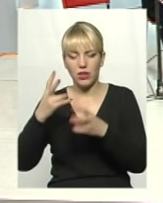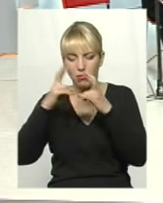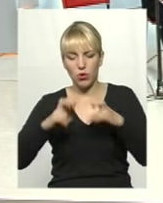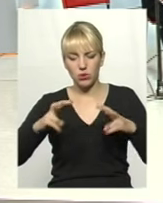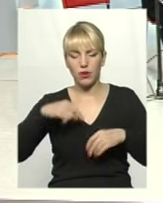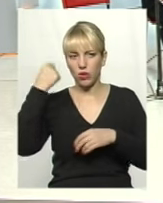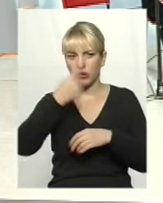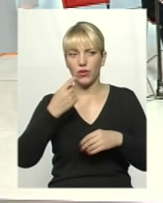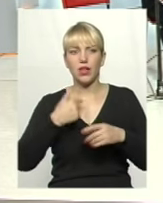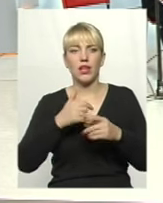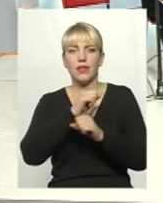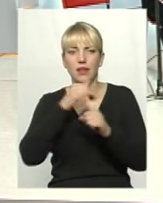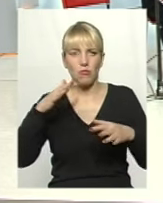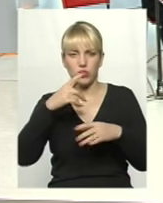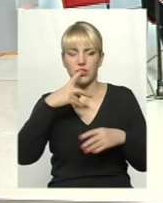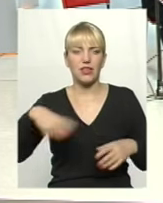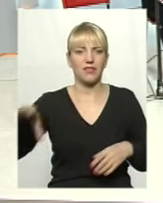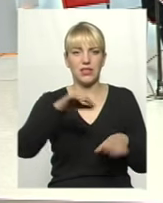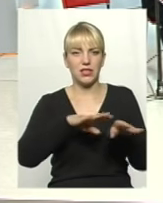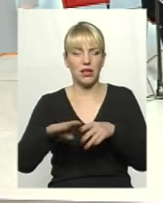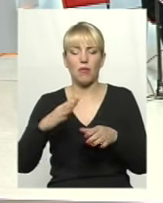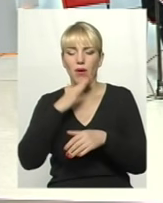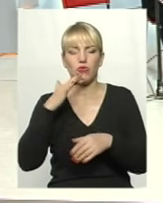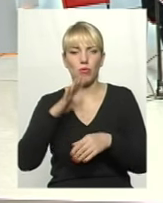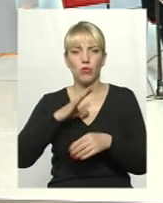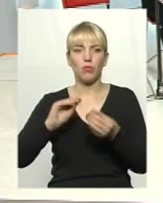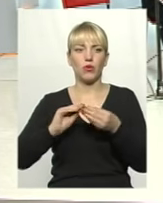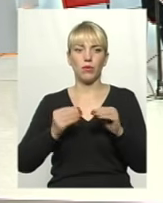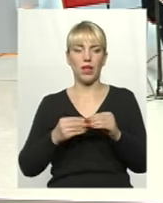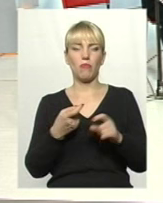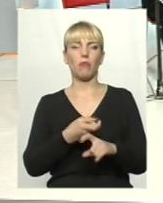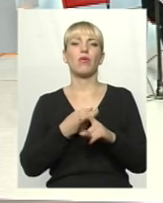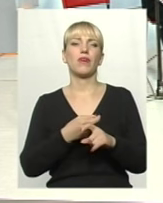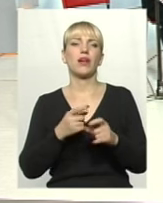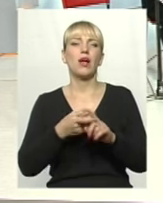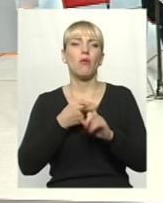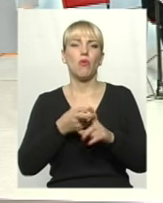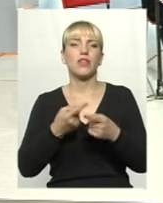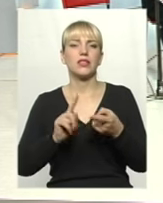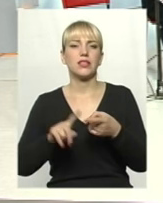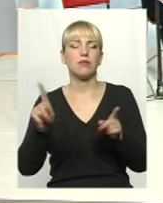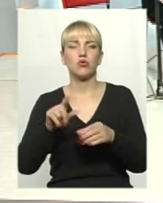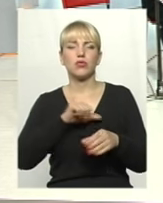всіх завести під загал. Багато було проблем, як на мене, пов'язаних з тим, що сама постанова з'явилася по